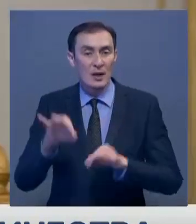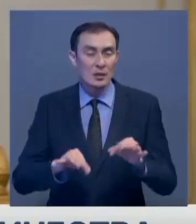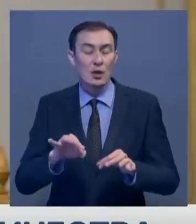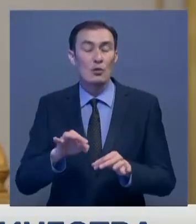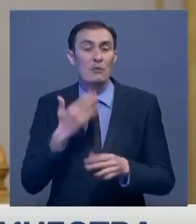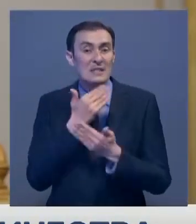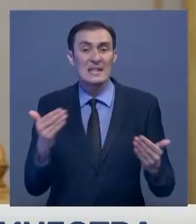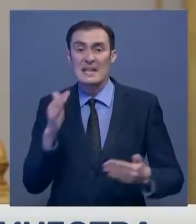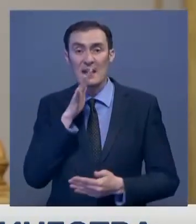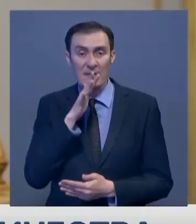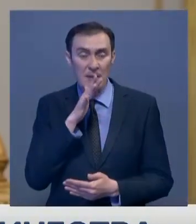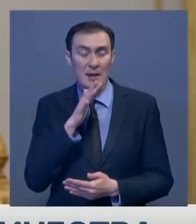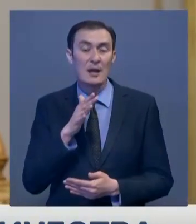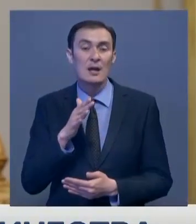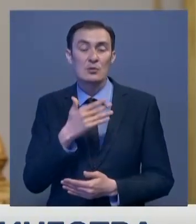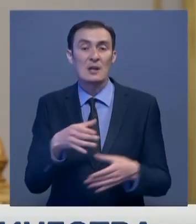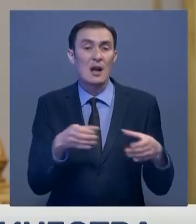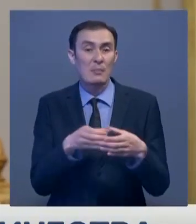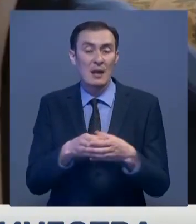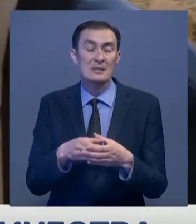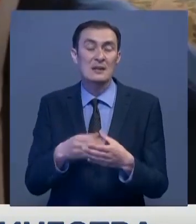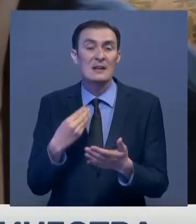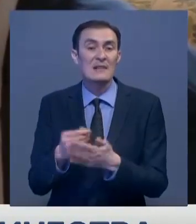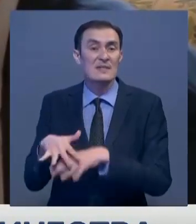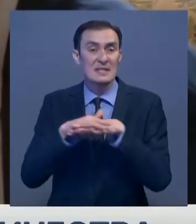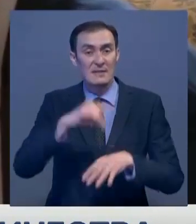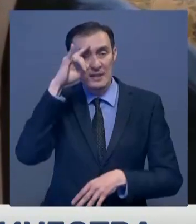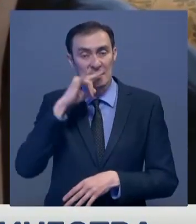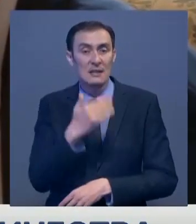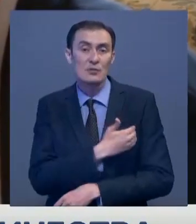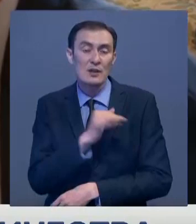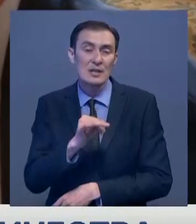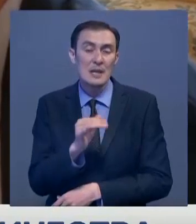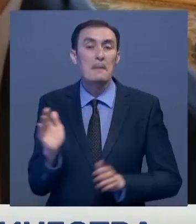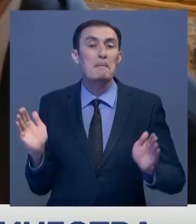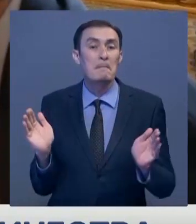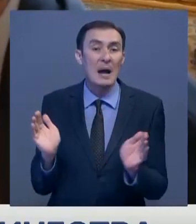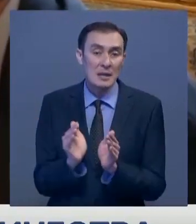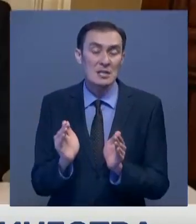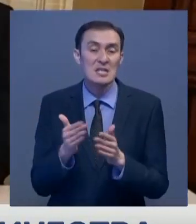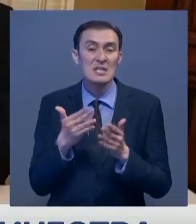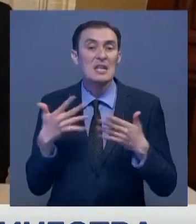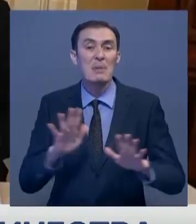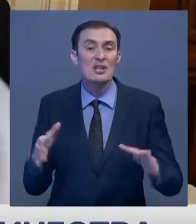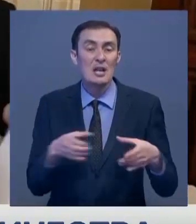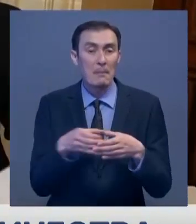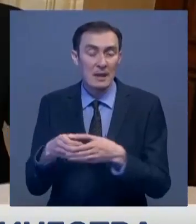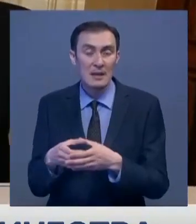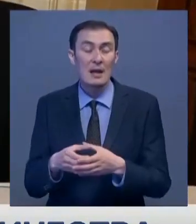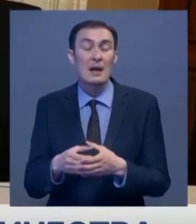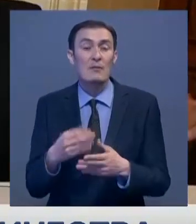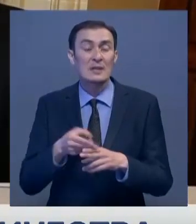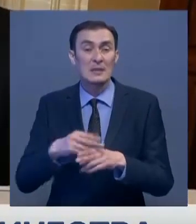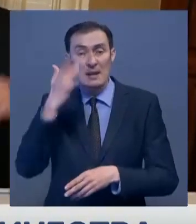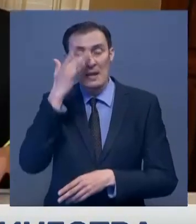тенденция последнего времени, вслед за корпорациями, интерес к инвестициям в Казахстан проявляют и небольшие компании. Одна из них – PCM.